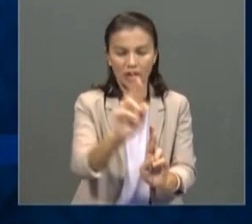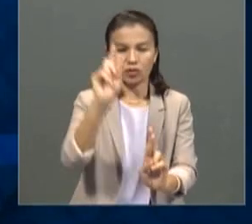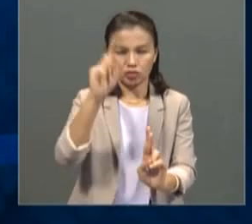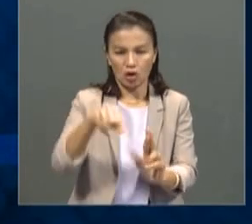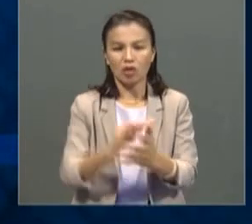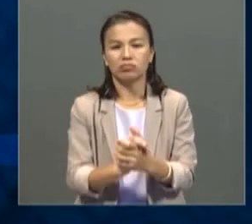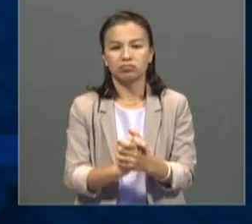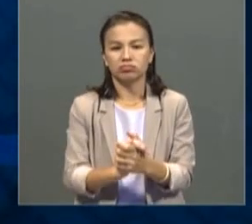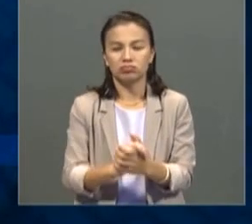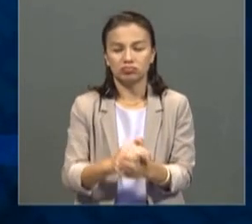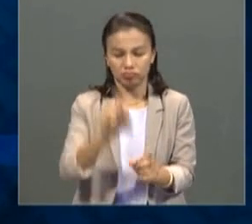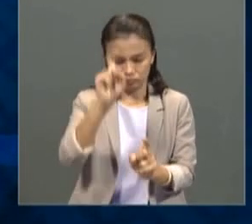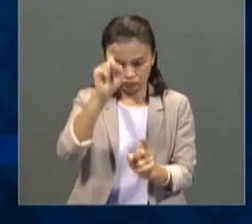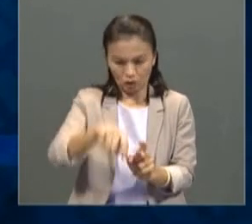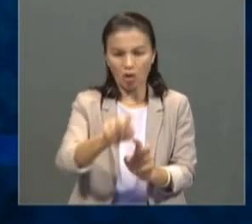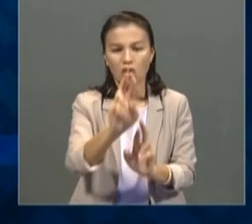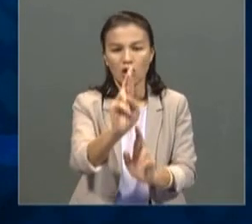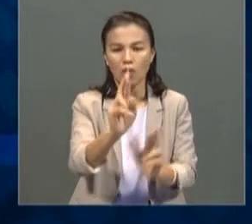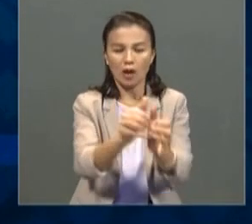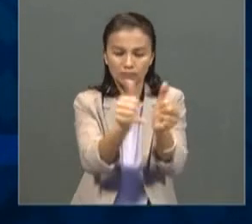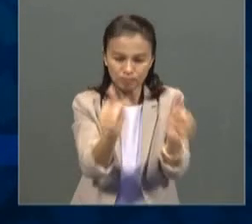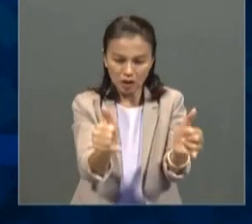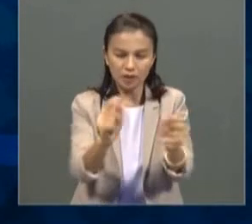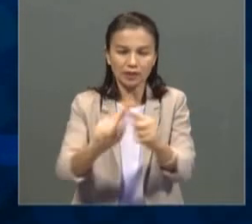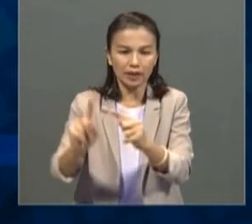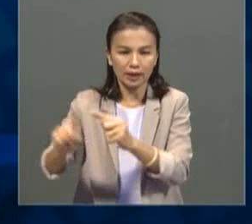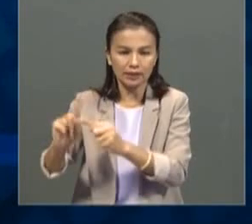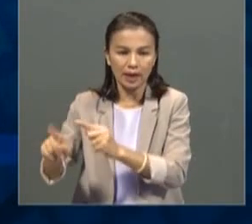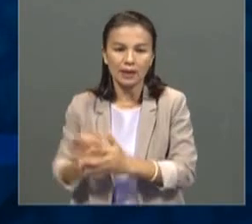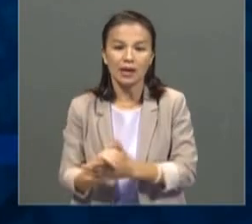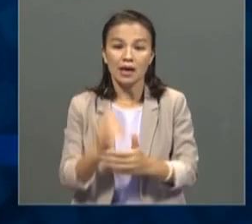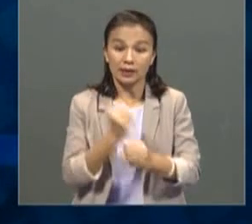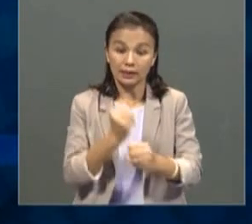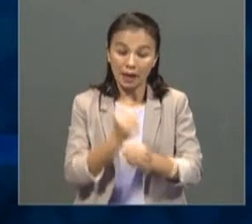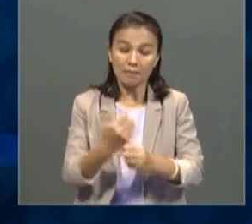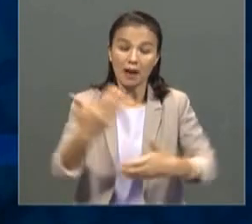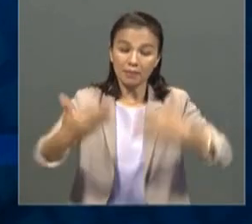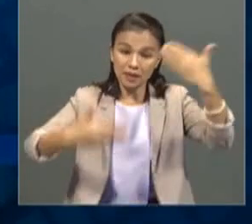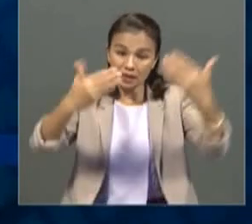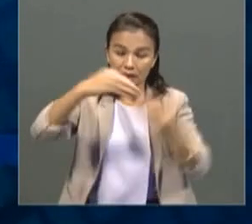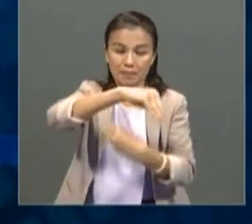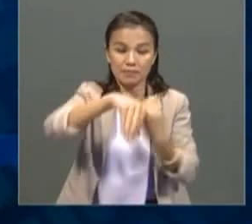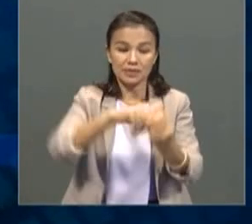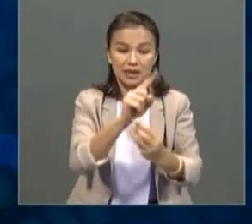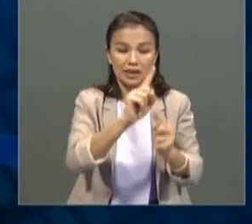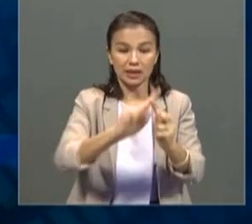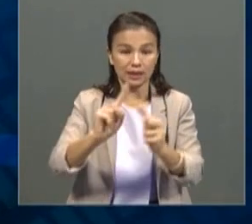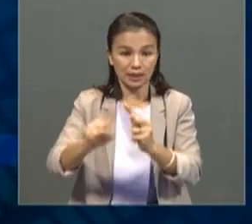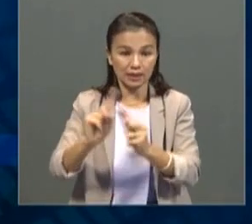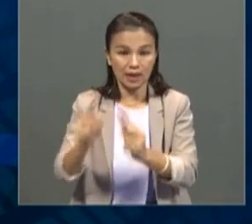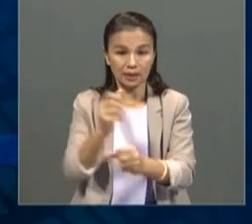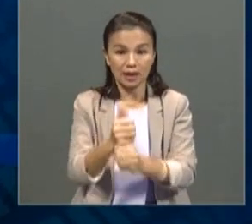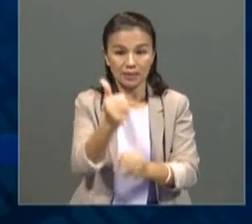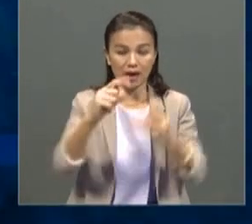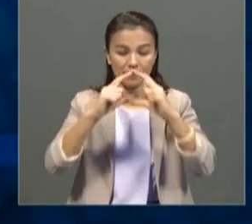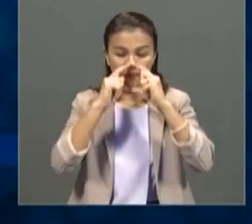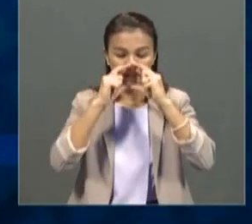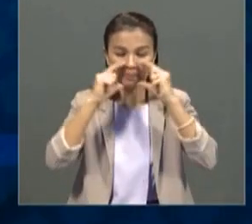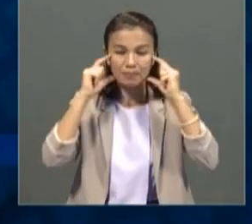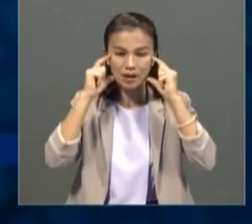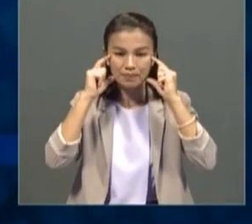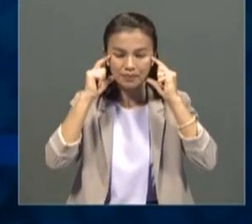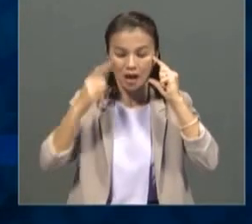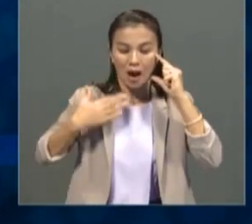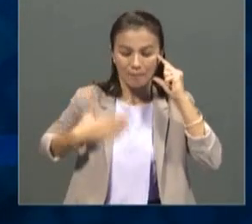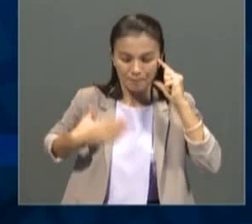တယ်အခုလိုမျိုးဖြေလျှော့ချက်တွေလုပ်တဲ့အခါမှာတယောက်ဦးချင်းစီရဲ့ဒီသောရှောက်ကိုကြည့်ရှုသောရှောက်မှာအင်မတန်မှအရေးကြီးတယ်ဒါကြော